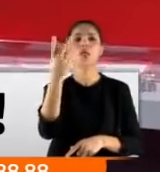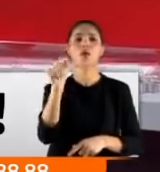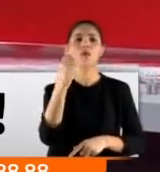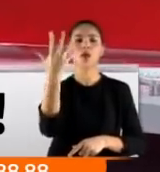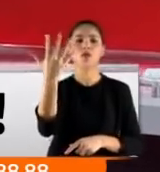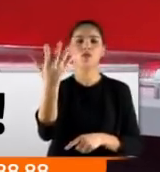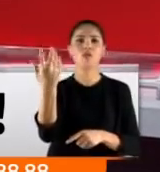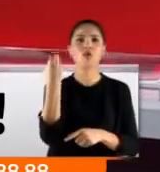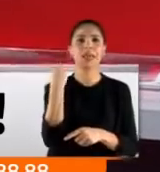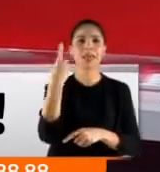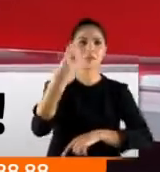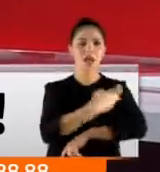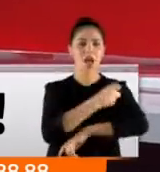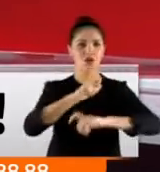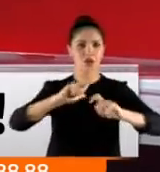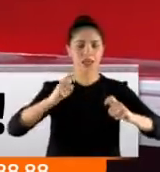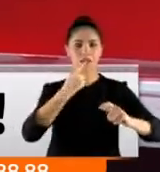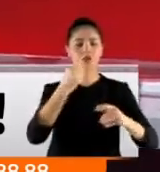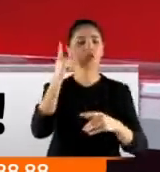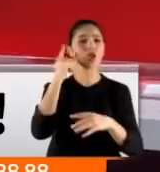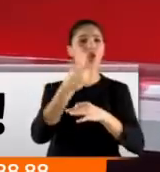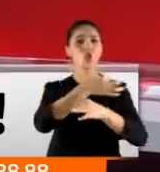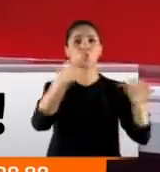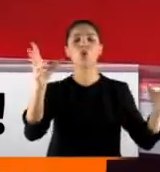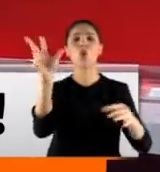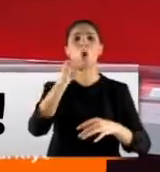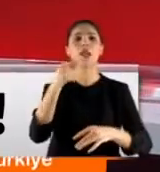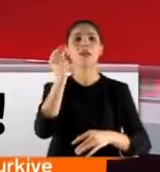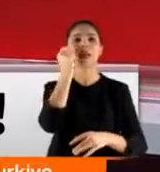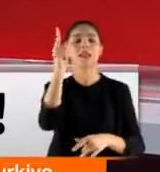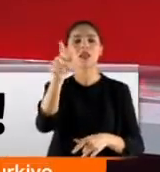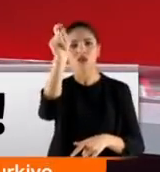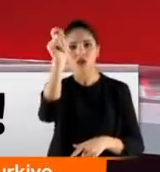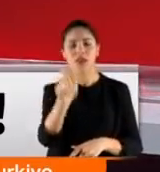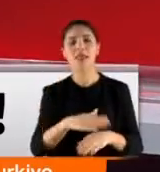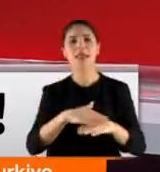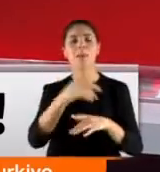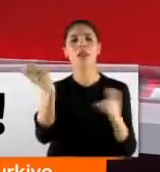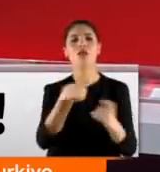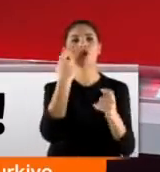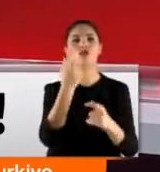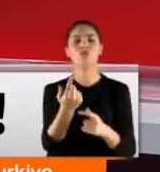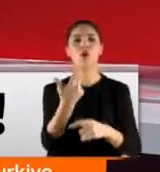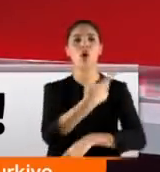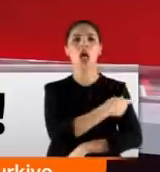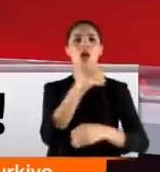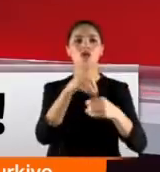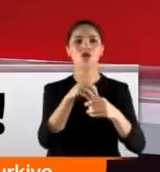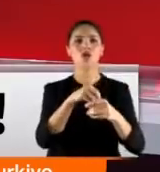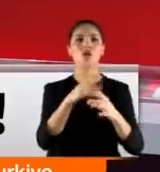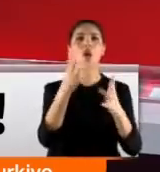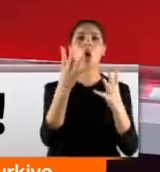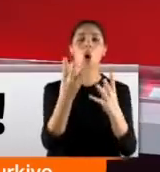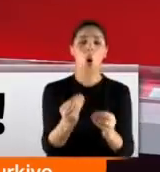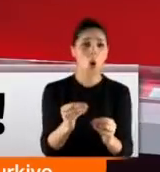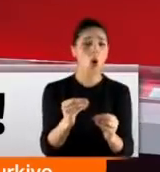%94,5 etkiye sahip yeni bir aşı geliştirdiğini duyurdu. 30 bin kişi üzerinde gerçekleştirilen bir çalışma sonrası aşı için